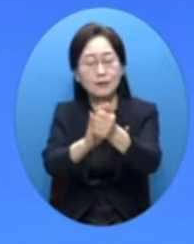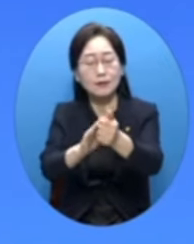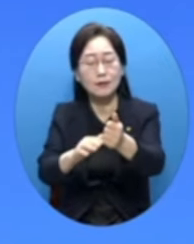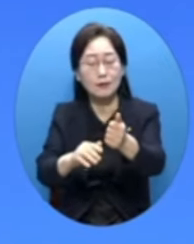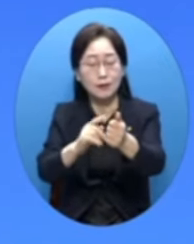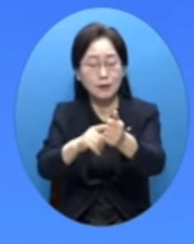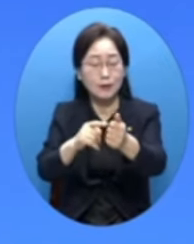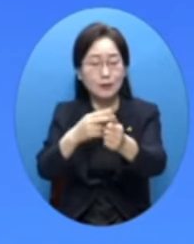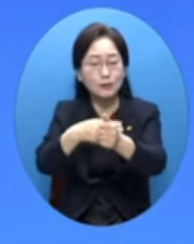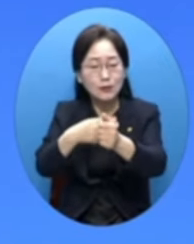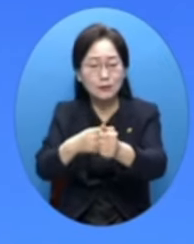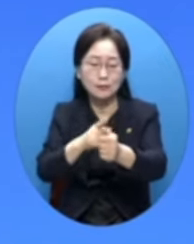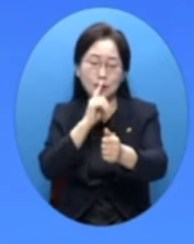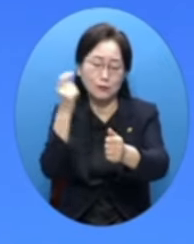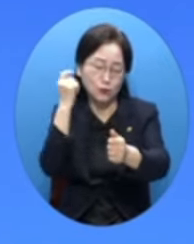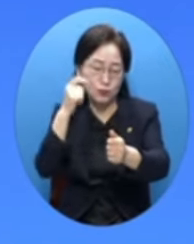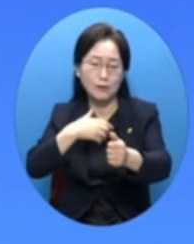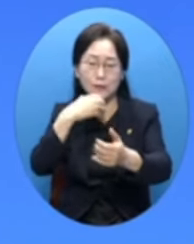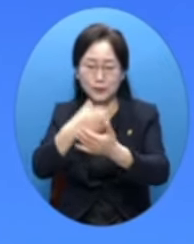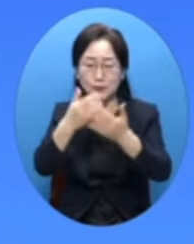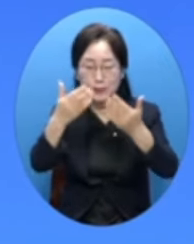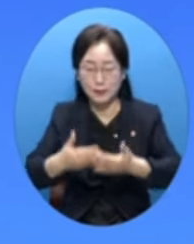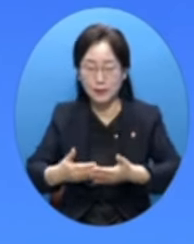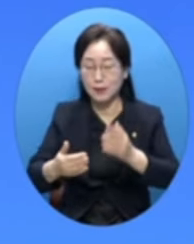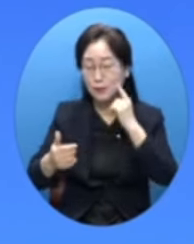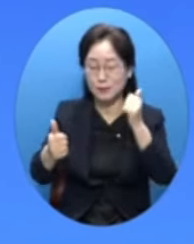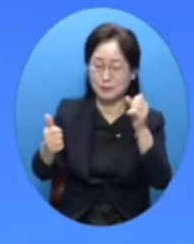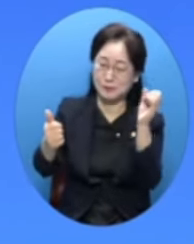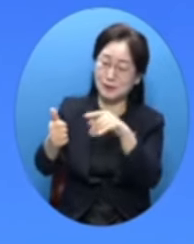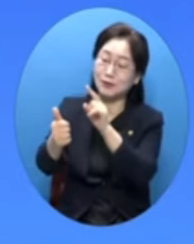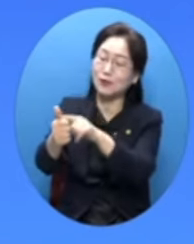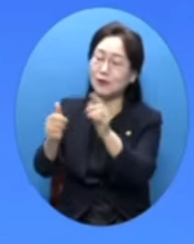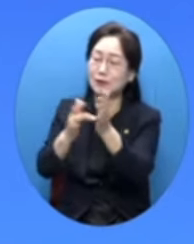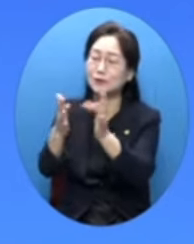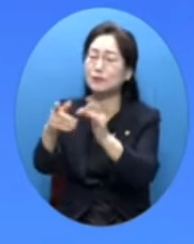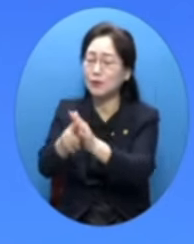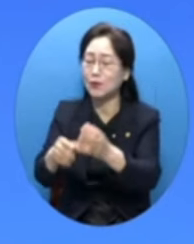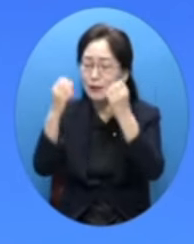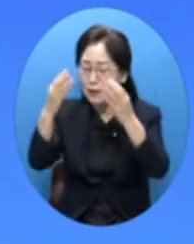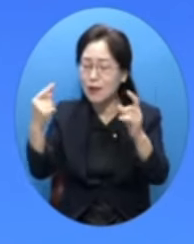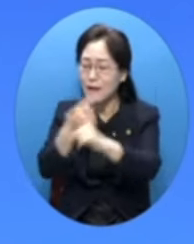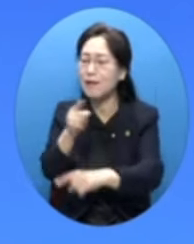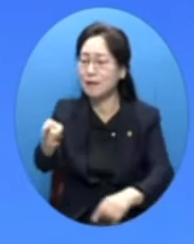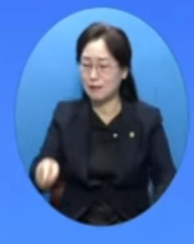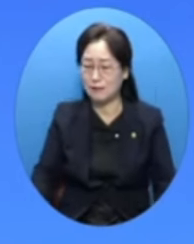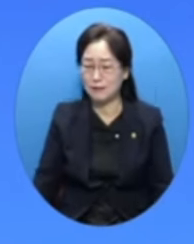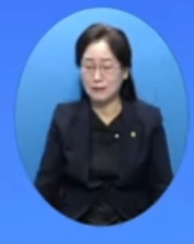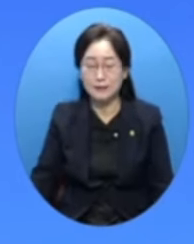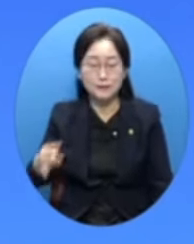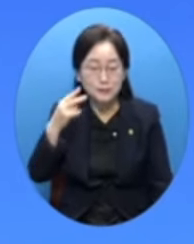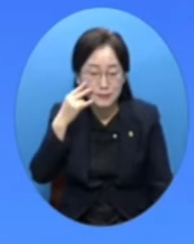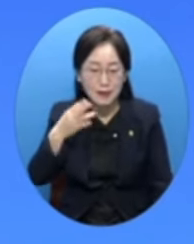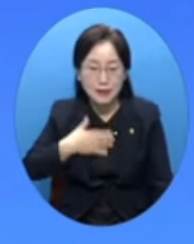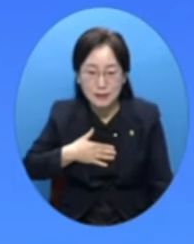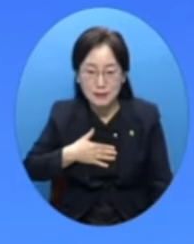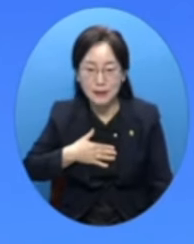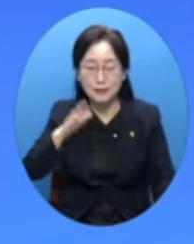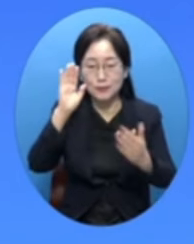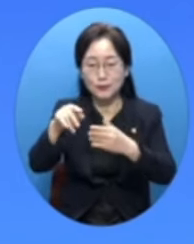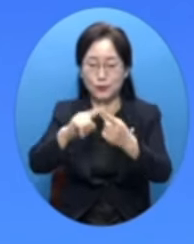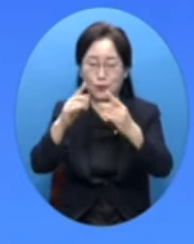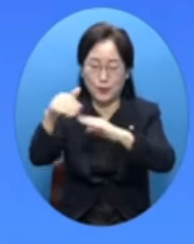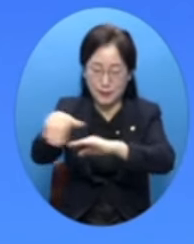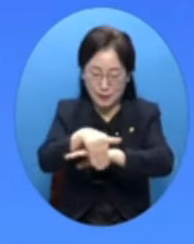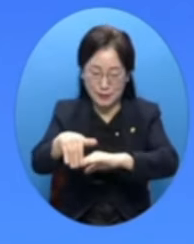듣고 많은 감동을 받았습니다. 그 이성범 목사님이 당신 예수 믿고 새 사람이 되라 그랬습니다. 네, 앞으로 교회